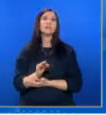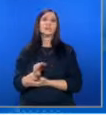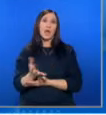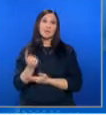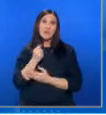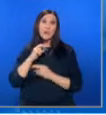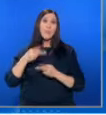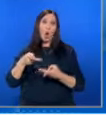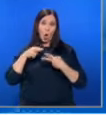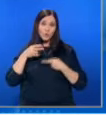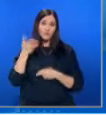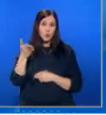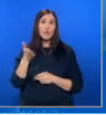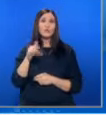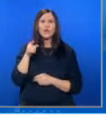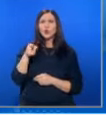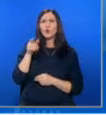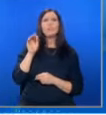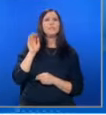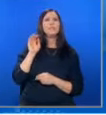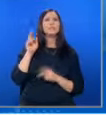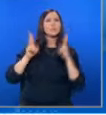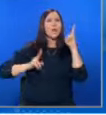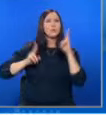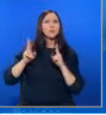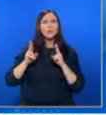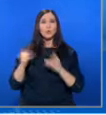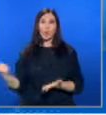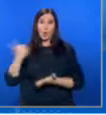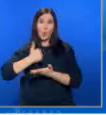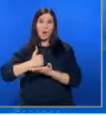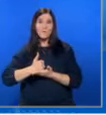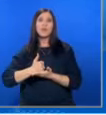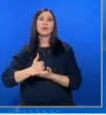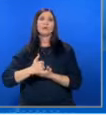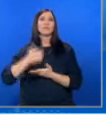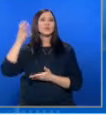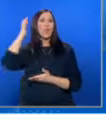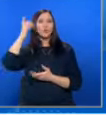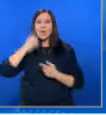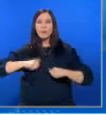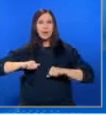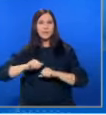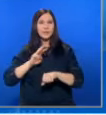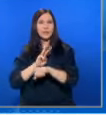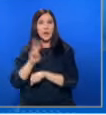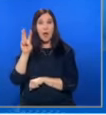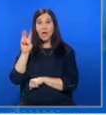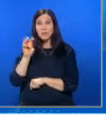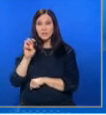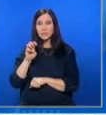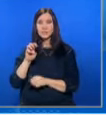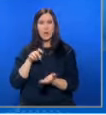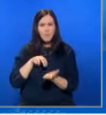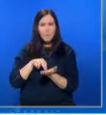отговор от него дали той би се съгласил да оглави един потенциален служебен кабинет. В 13:30